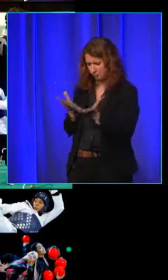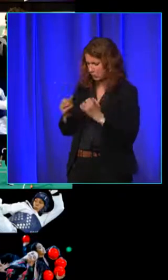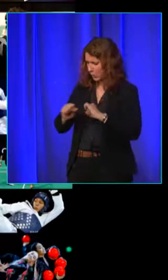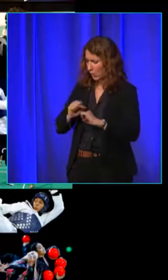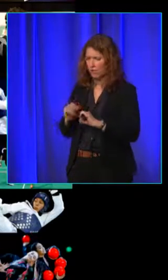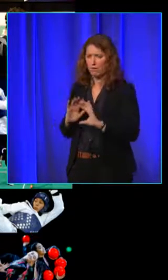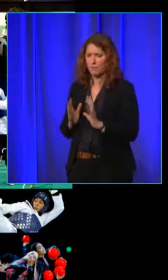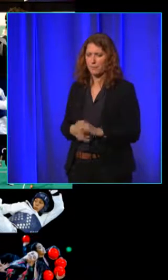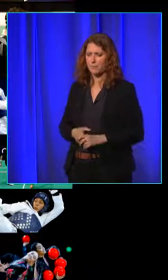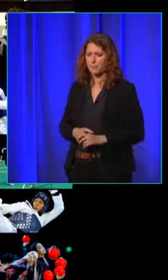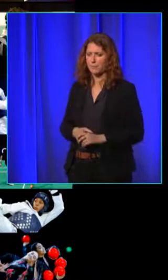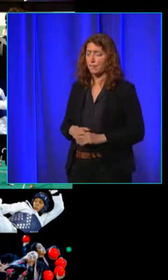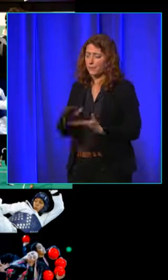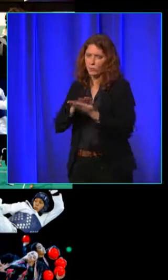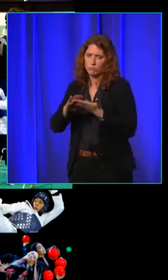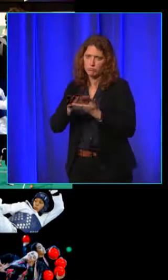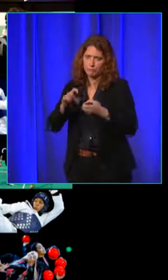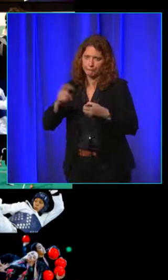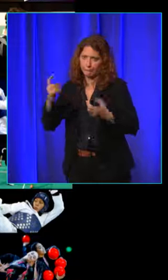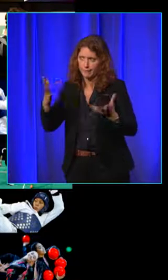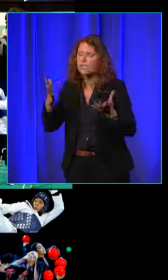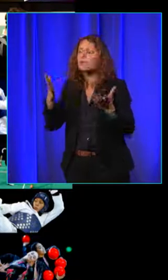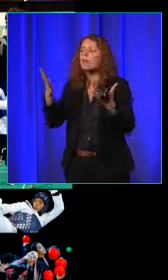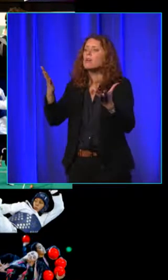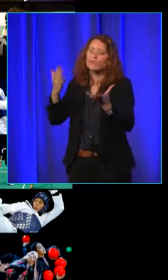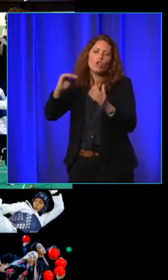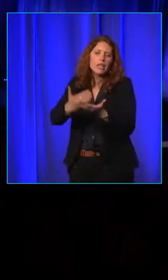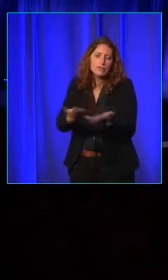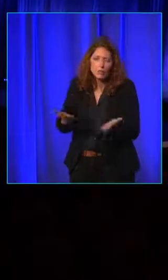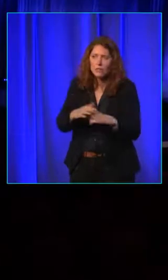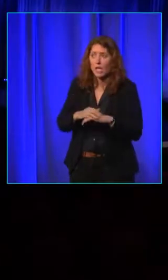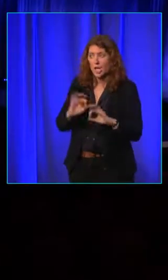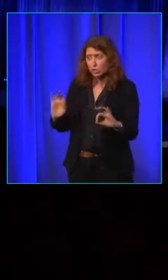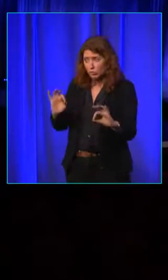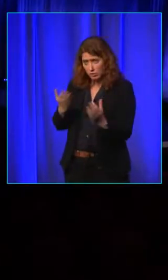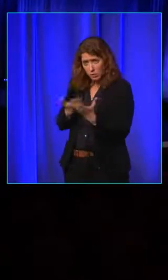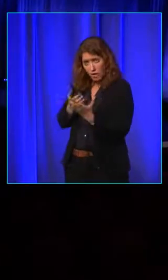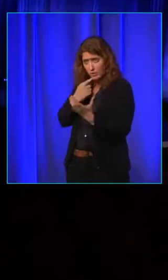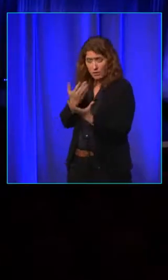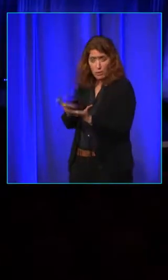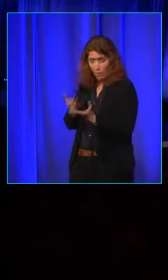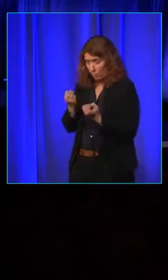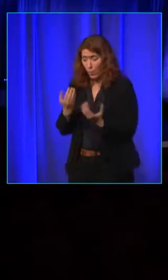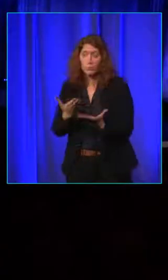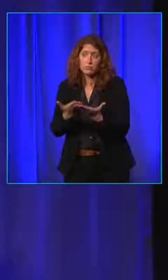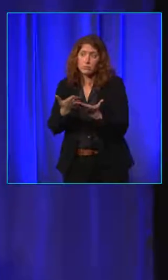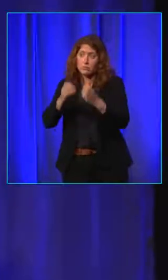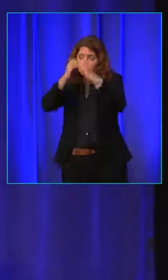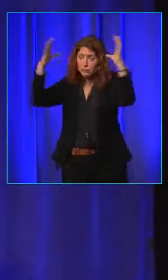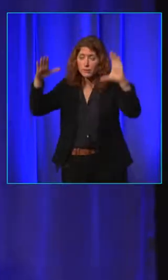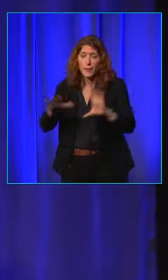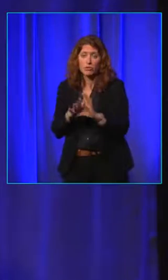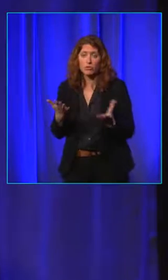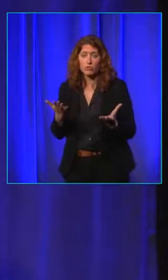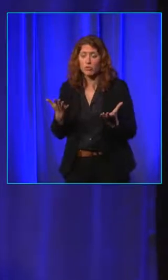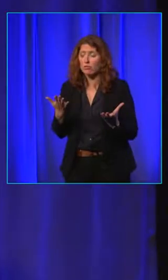Ah, pardon. Je vais arrêter là. Ça veut dire que là, il fait de l'imagerie. Je pense qu'il ne fait pas